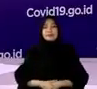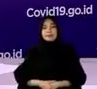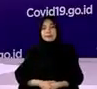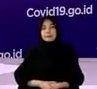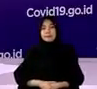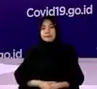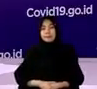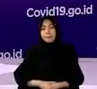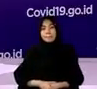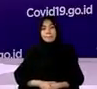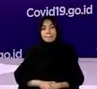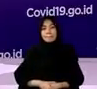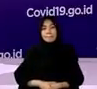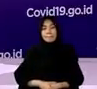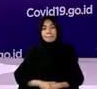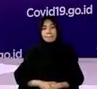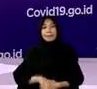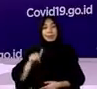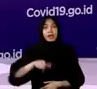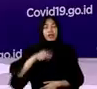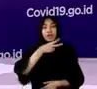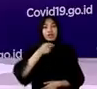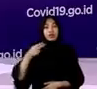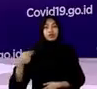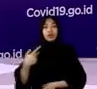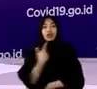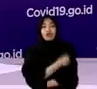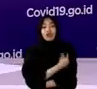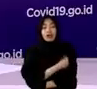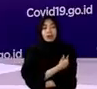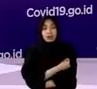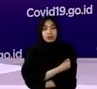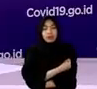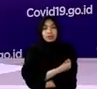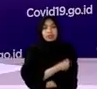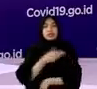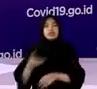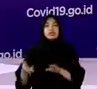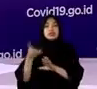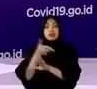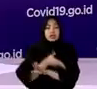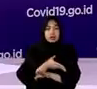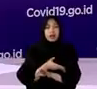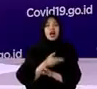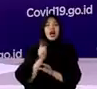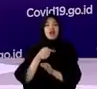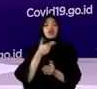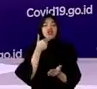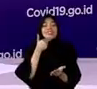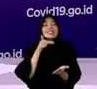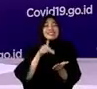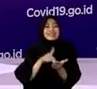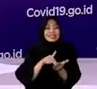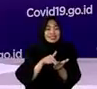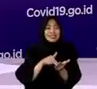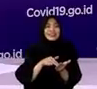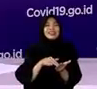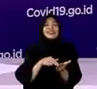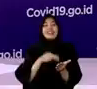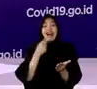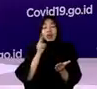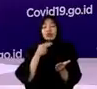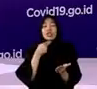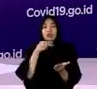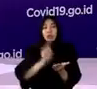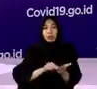diketahui, vaksin yang akan digunakan di Indonesia harus memiliki Emergency Use of Authorizations dan nomor izin